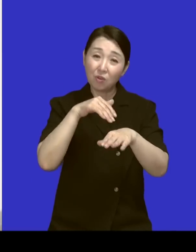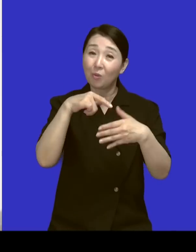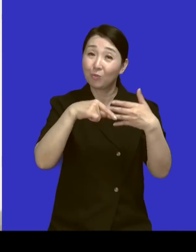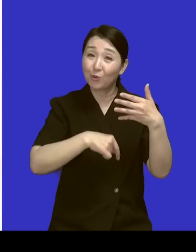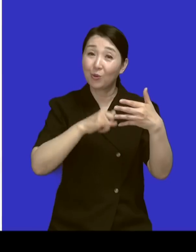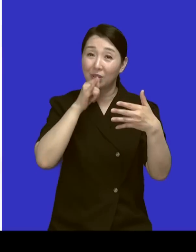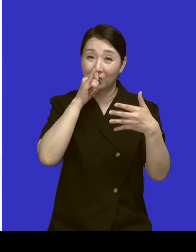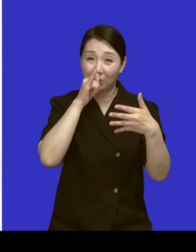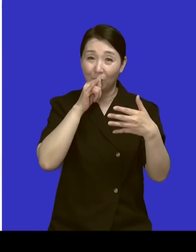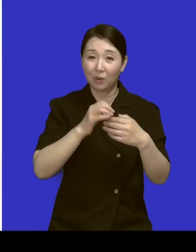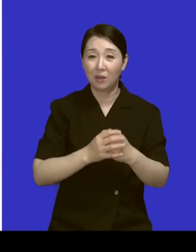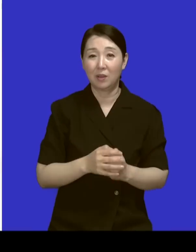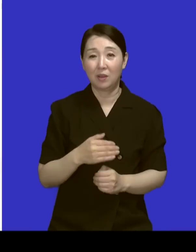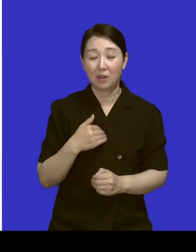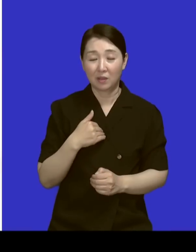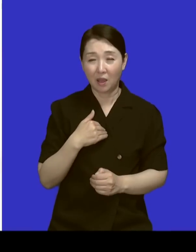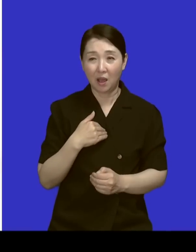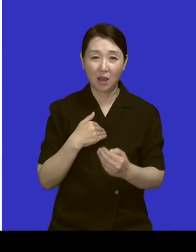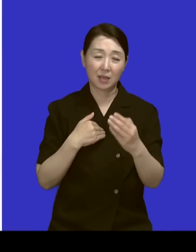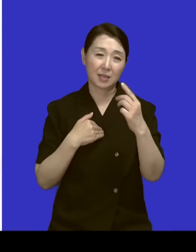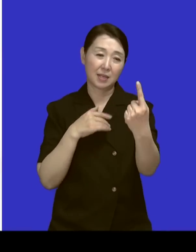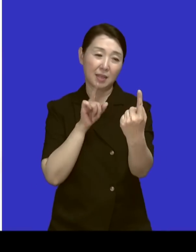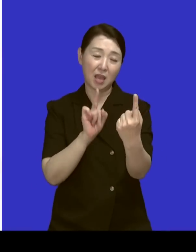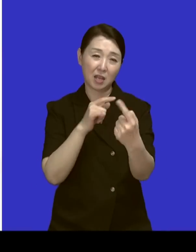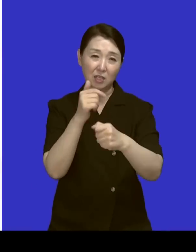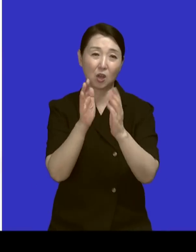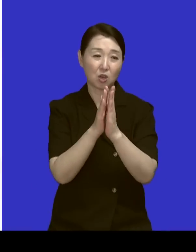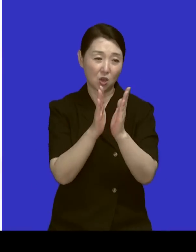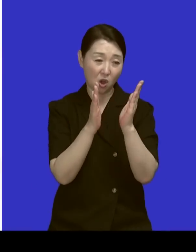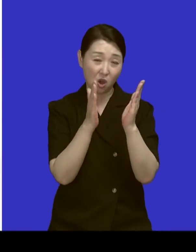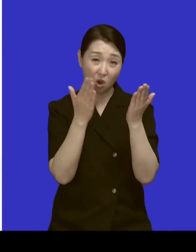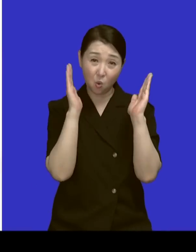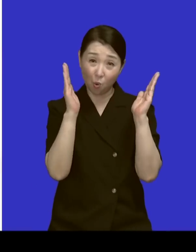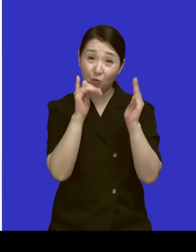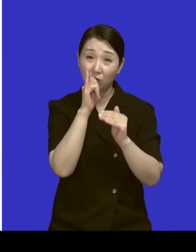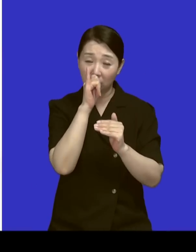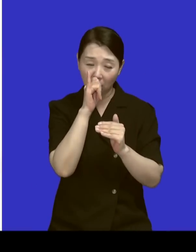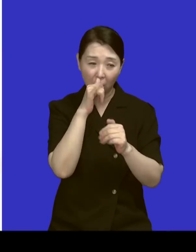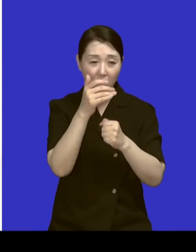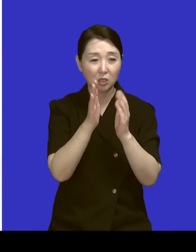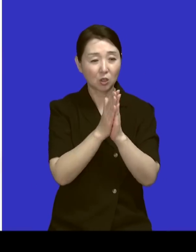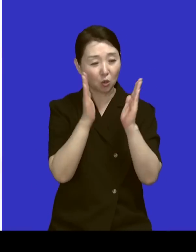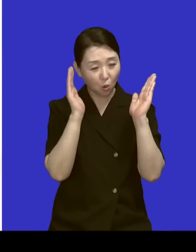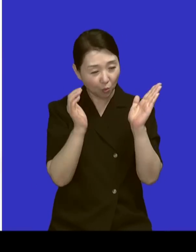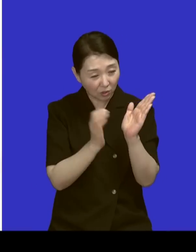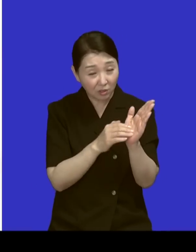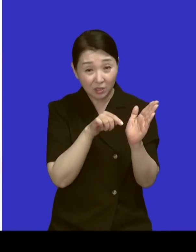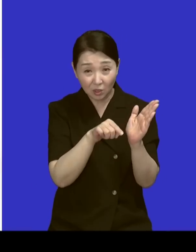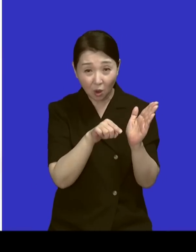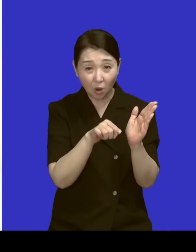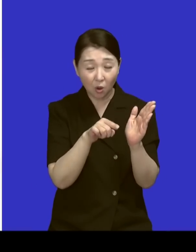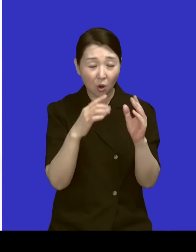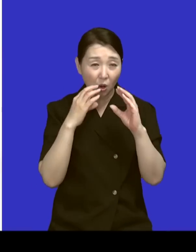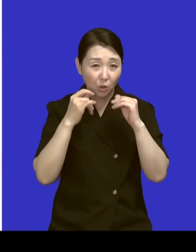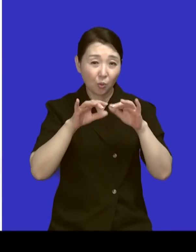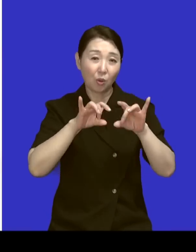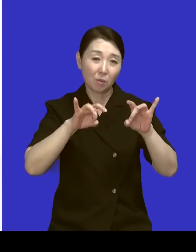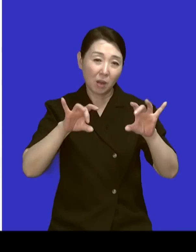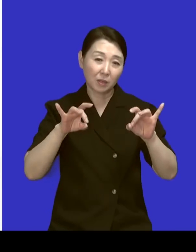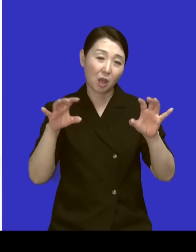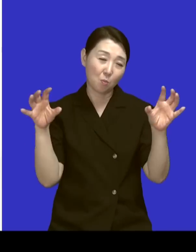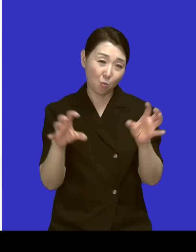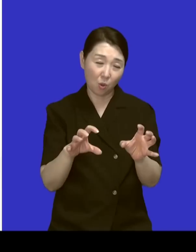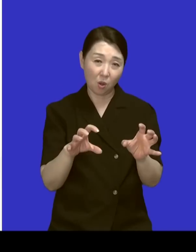있었는데 예. 저는 매주 1대1로 성경 공부를 하거든요. 그리고 그 성경 공부를 한 걸 가지고 토요일마다